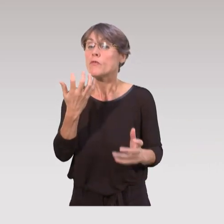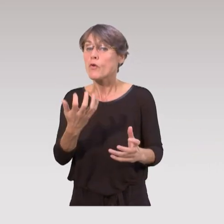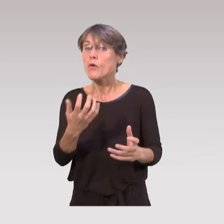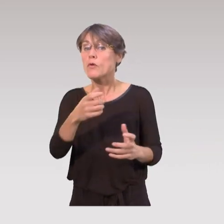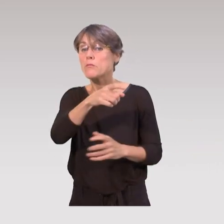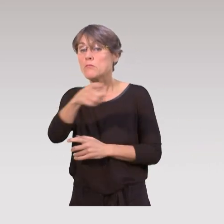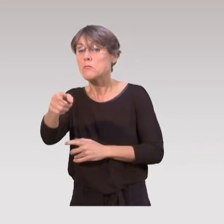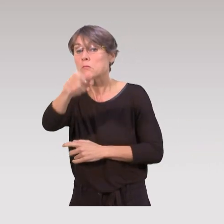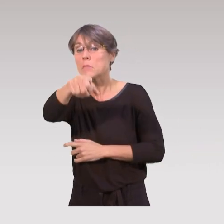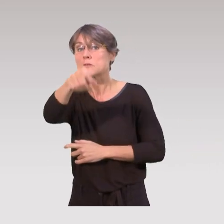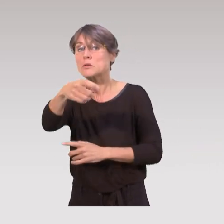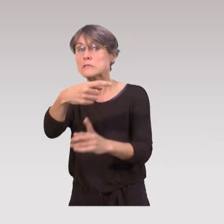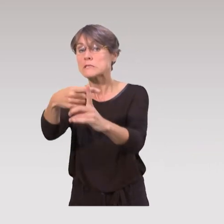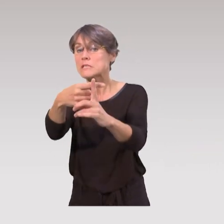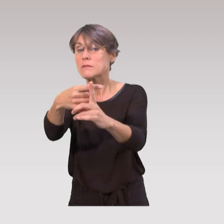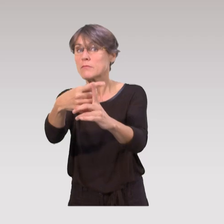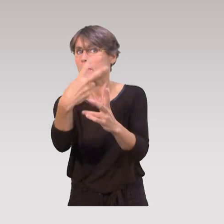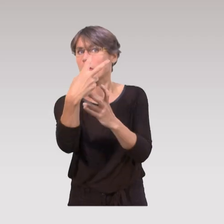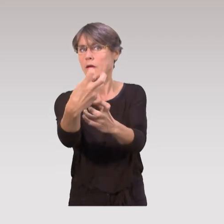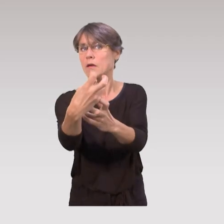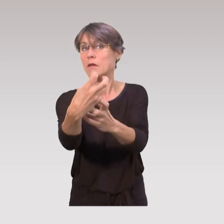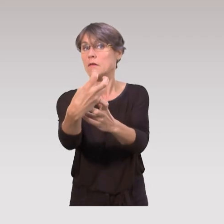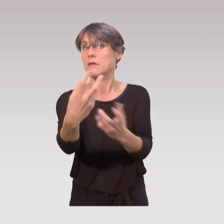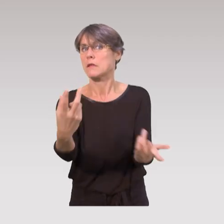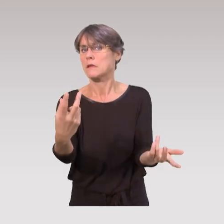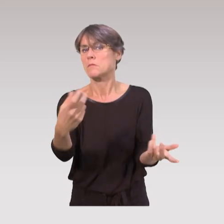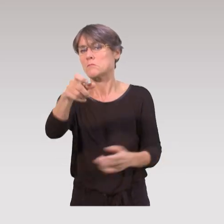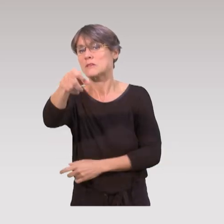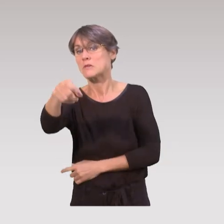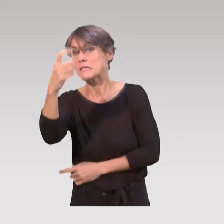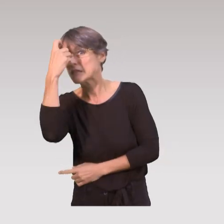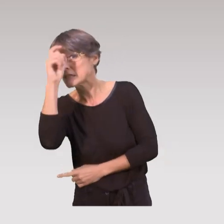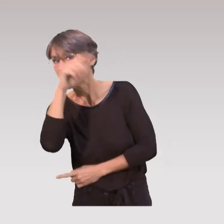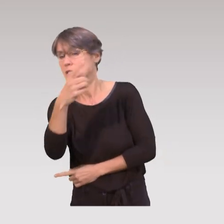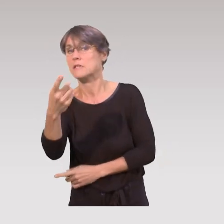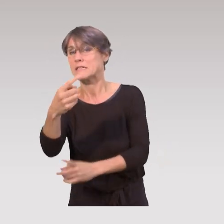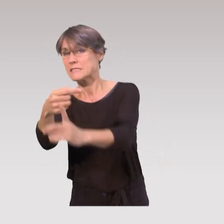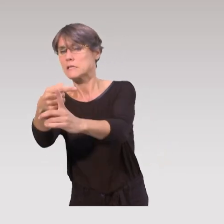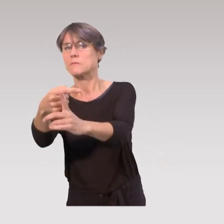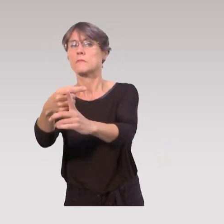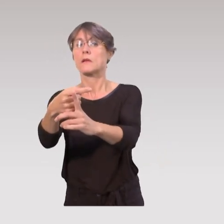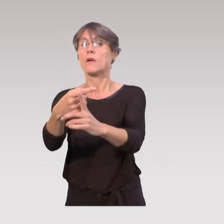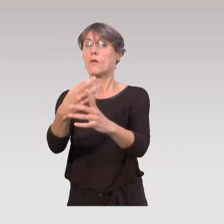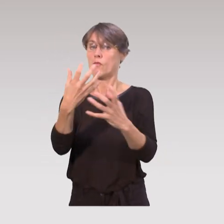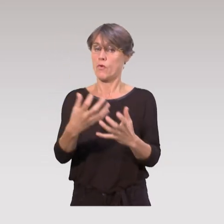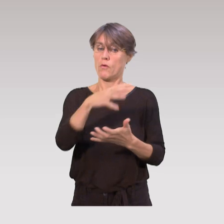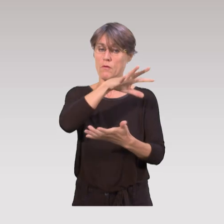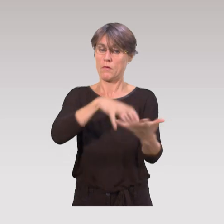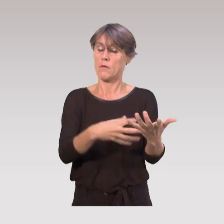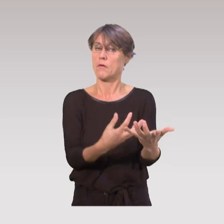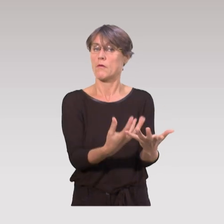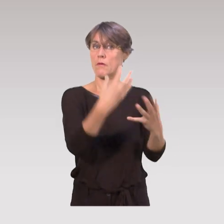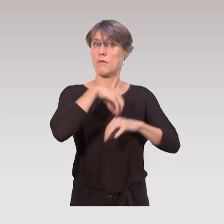règle numéro un quand on veut être compris d'une certaine population, et particulièrement une population qu'on a du mal à atteindre. Quand on